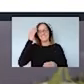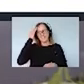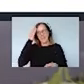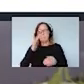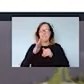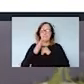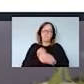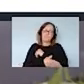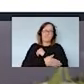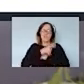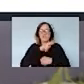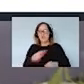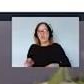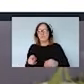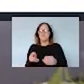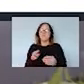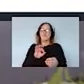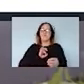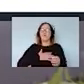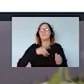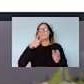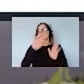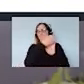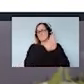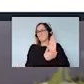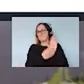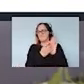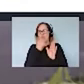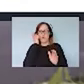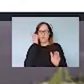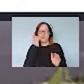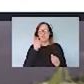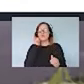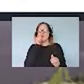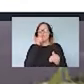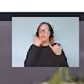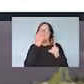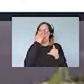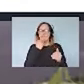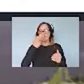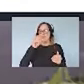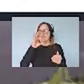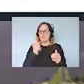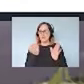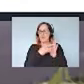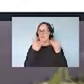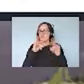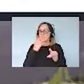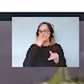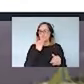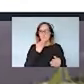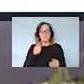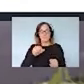prostych rzeczy. Ja na przykład na swojej tapecie na komórce mam codziennie inną tapetę z NASA, inne zdjęcia i to